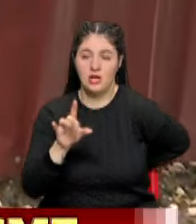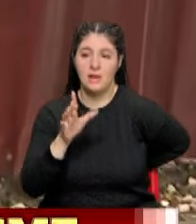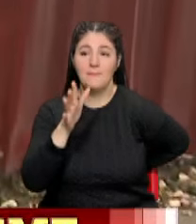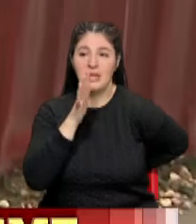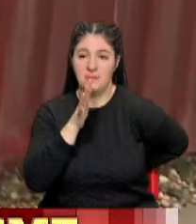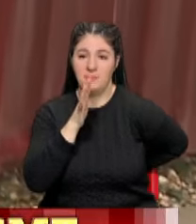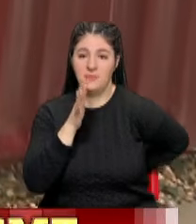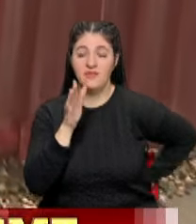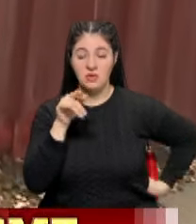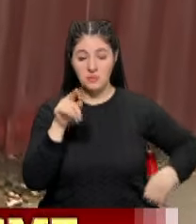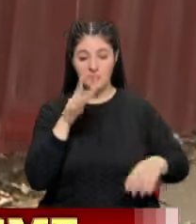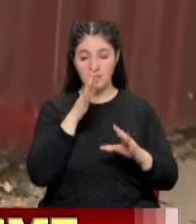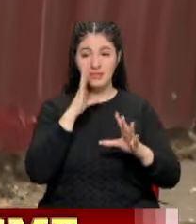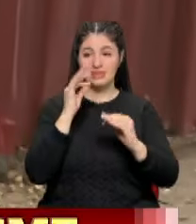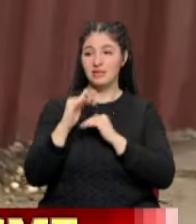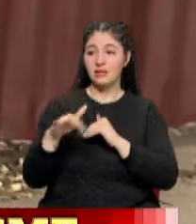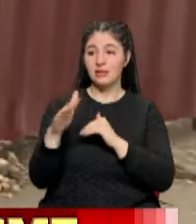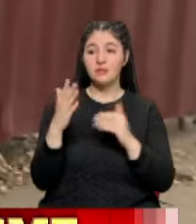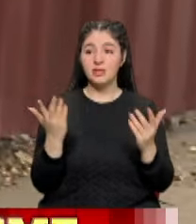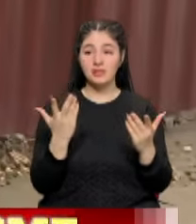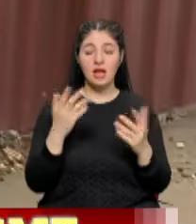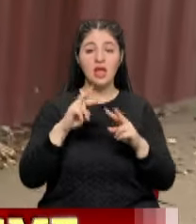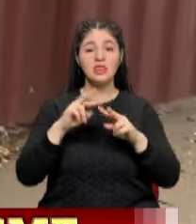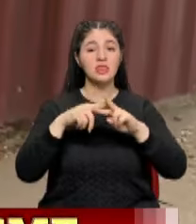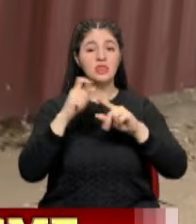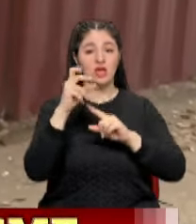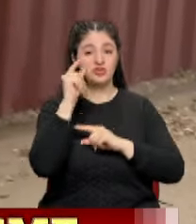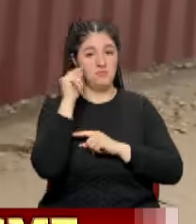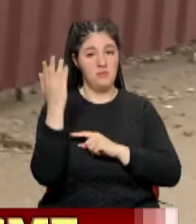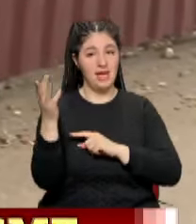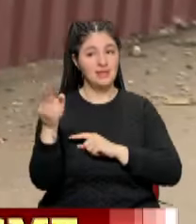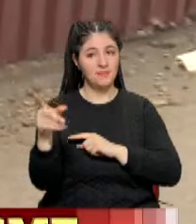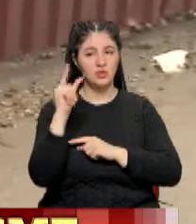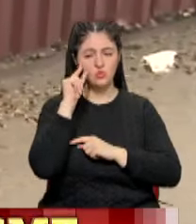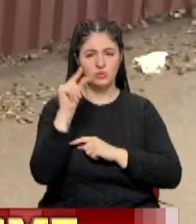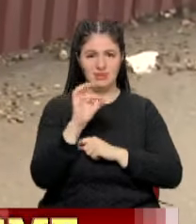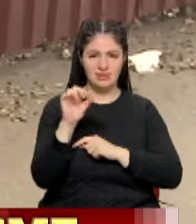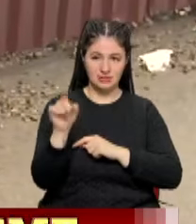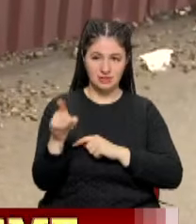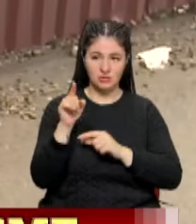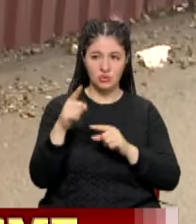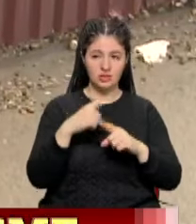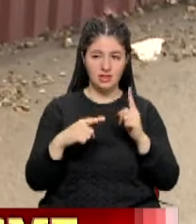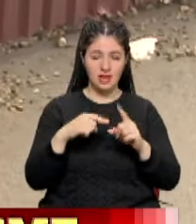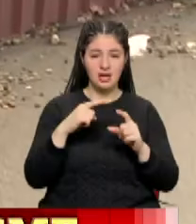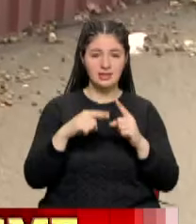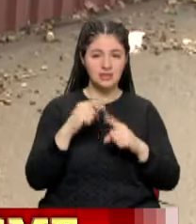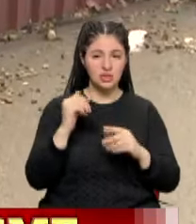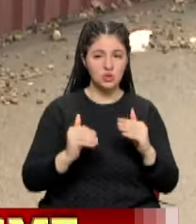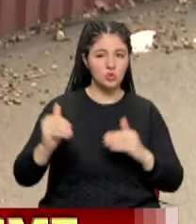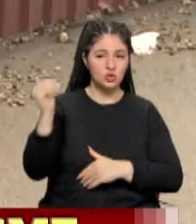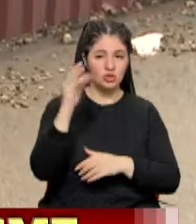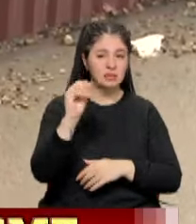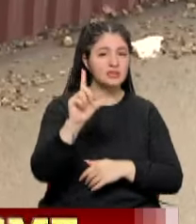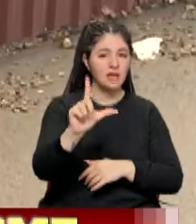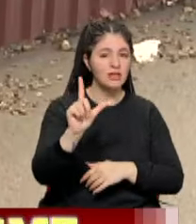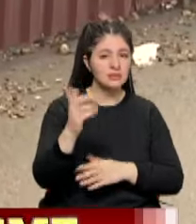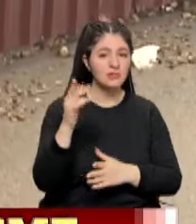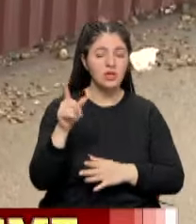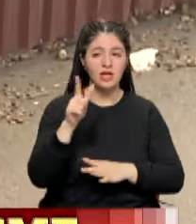bilim ve bu bilim insanları mesela Naci Görür kuşkusuz bu siyasetin üstünde olmalı. Ve